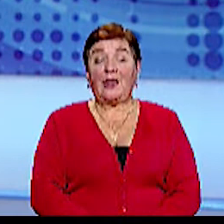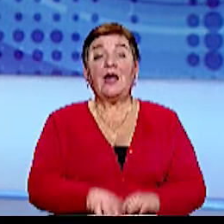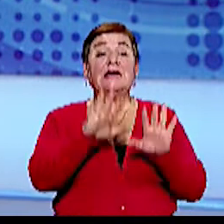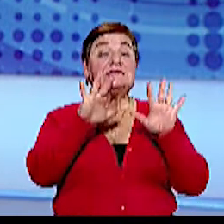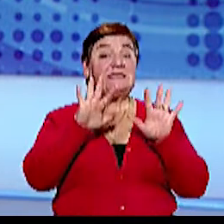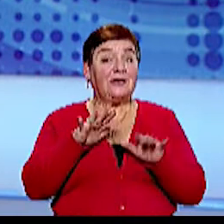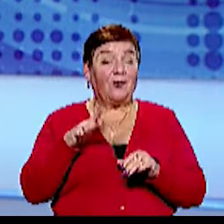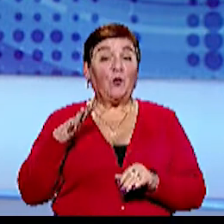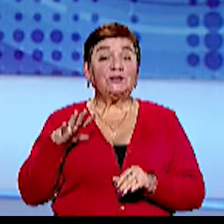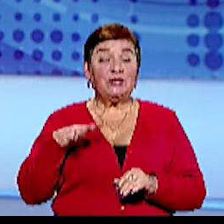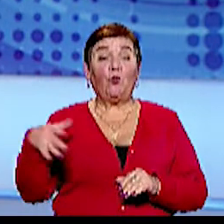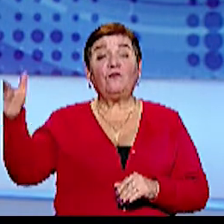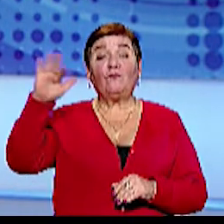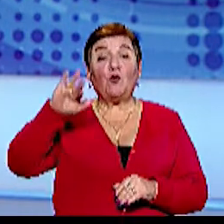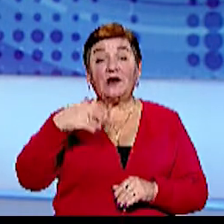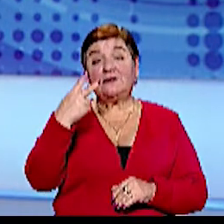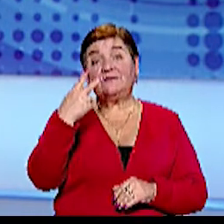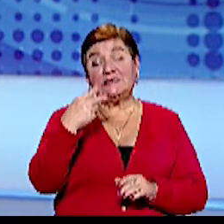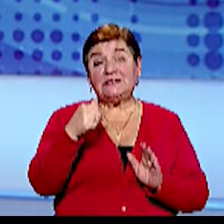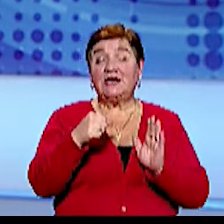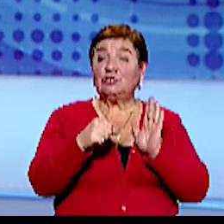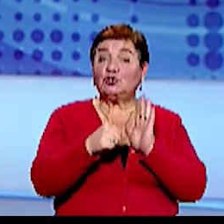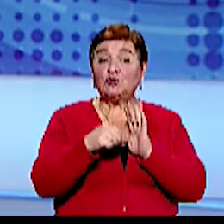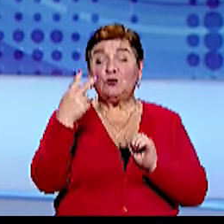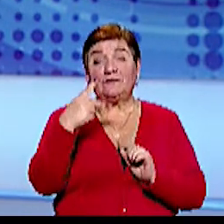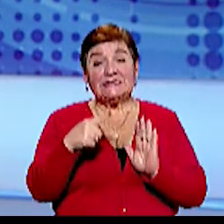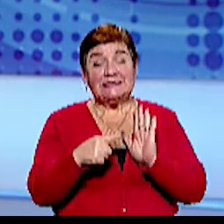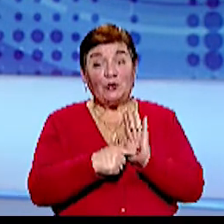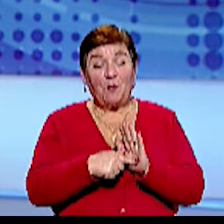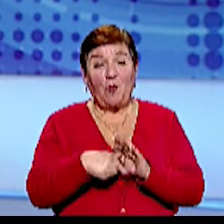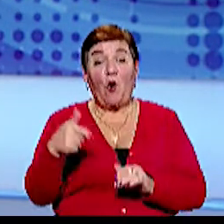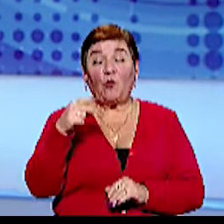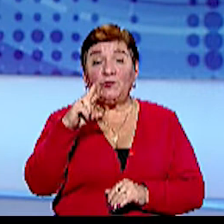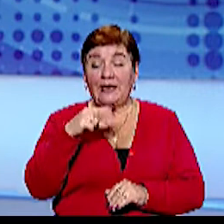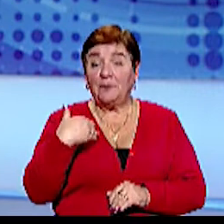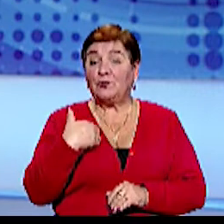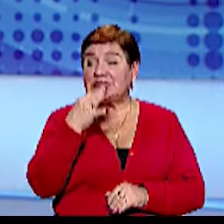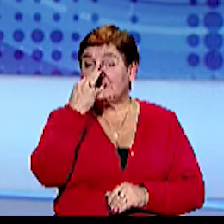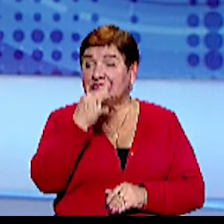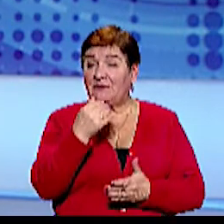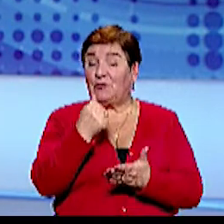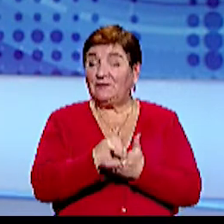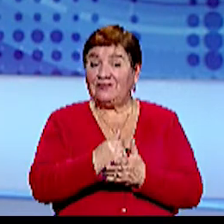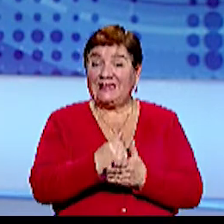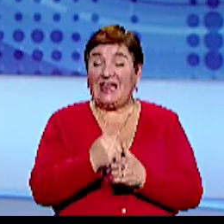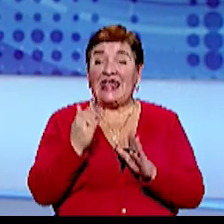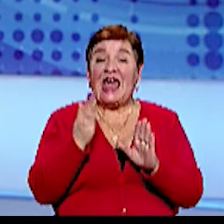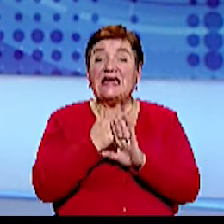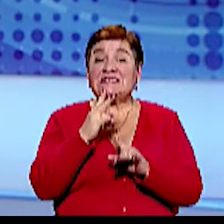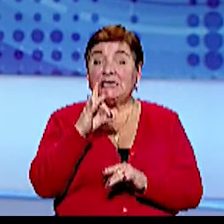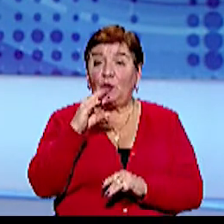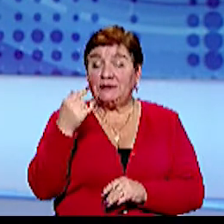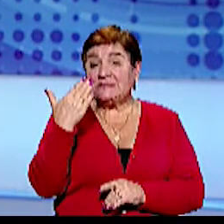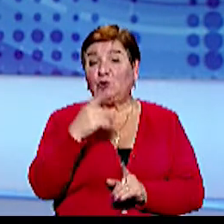Сніг очікують в горах Закарпаття 26-27 грудня. Про це сказав синоптик обласного гідрометцентру Андрій Золотарьов. За